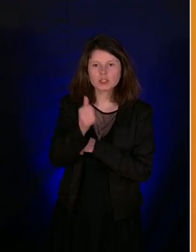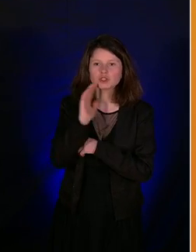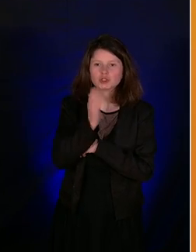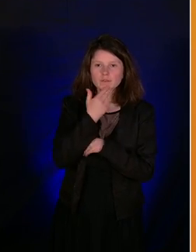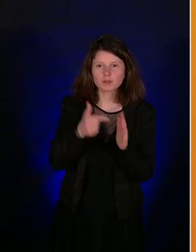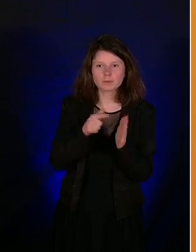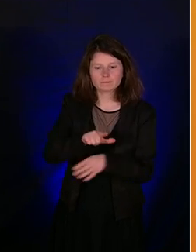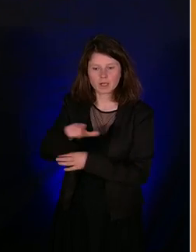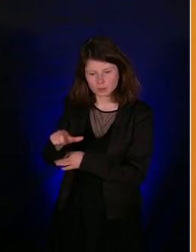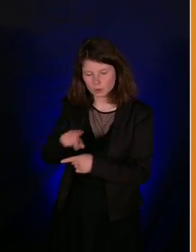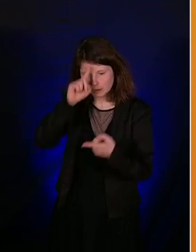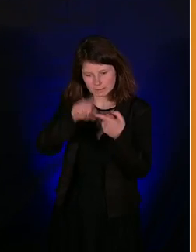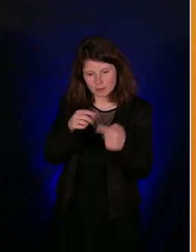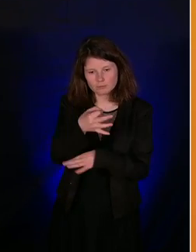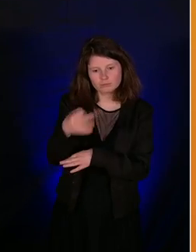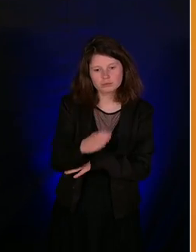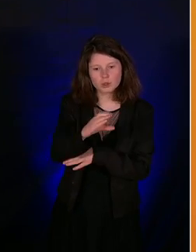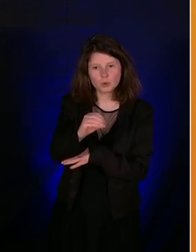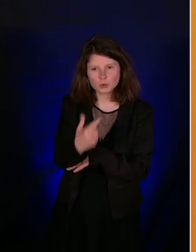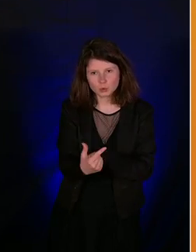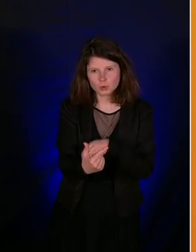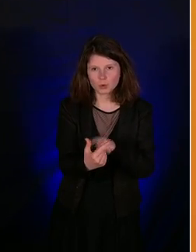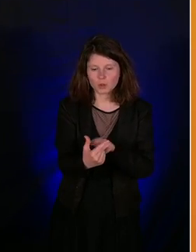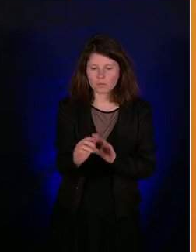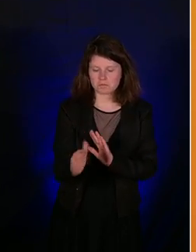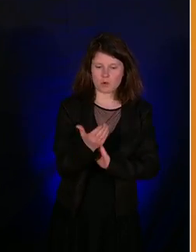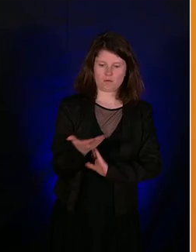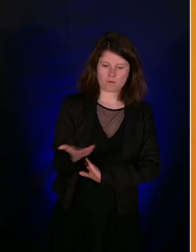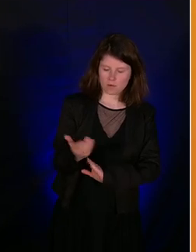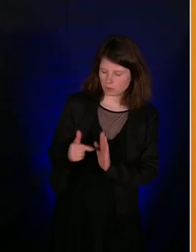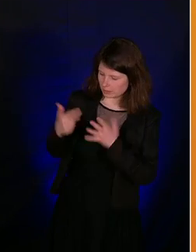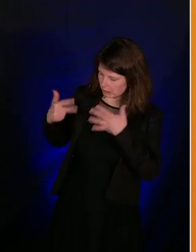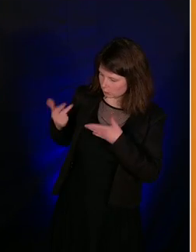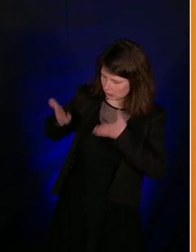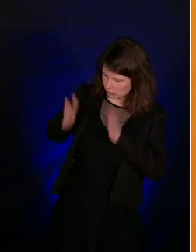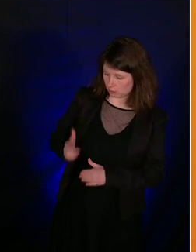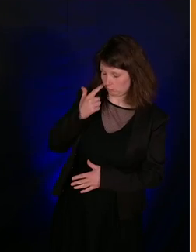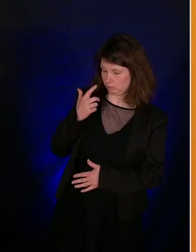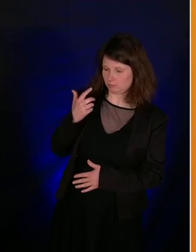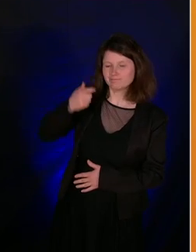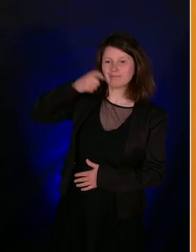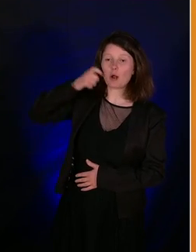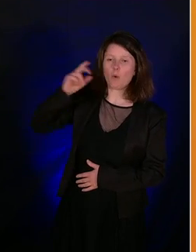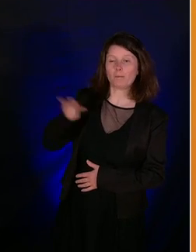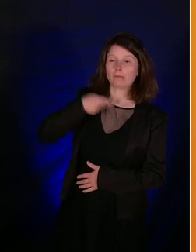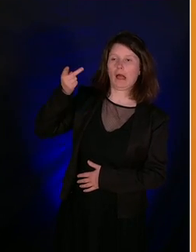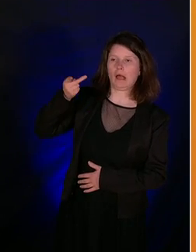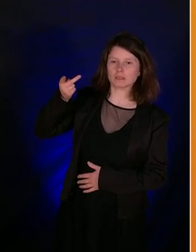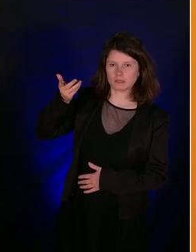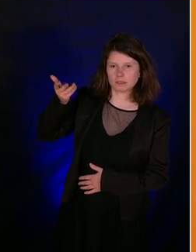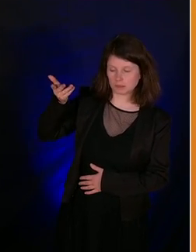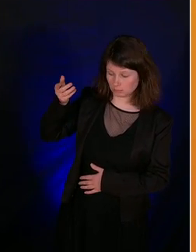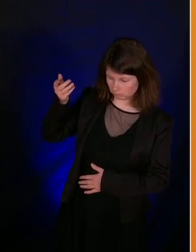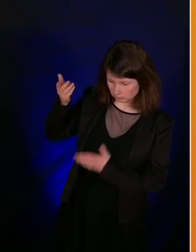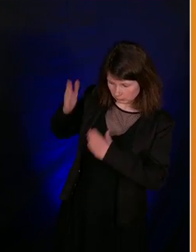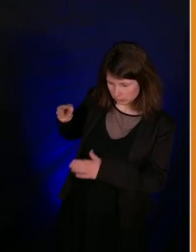CO2 démontre l'absurdité de la décision prise en 2018 par le prince Macron il est clair que les